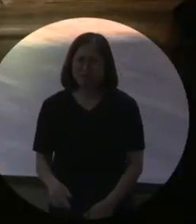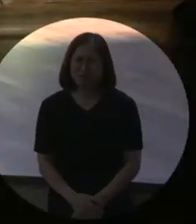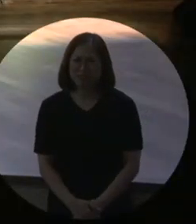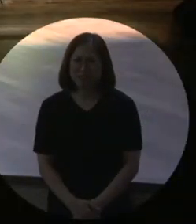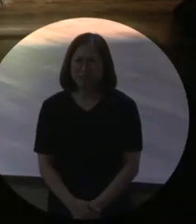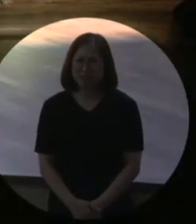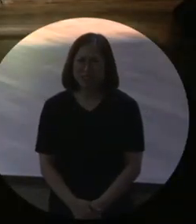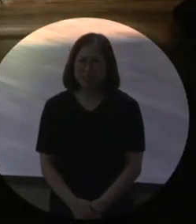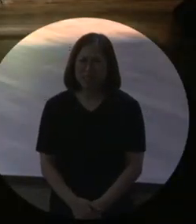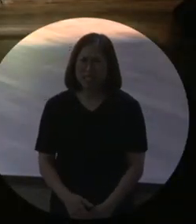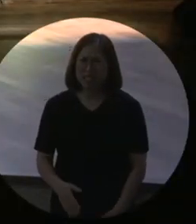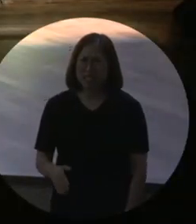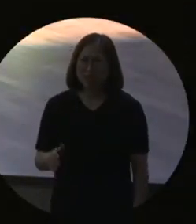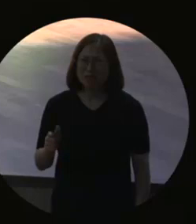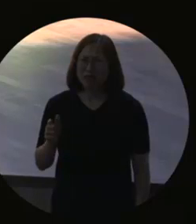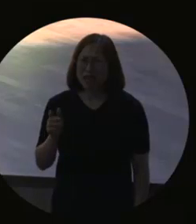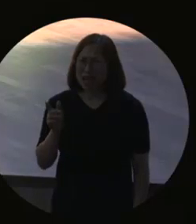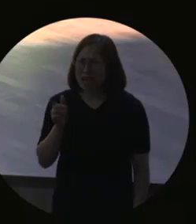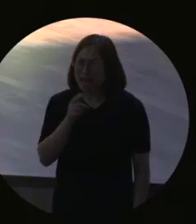아